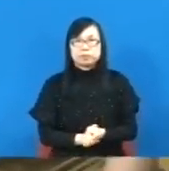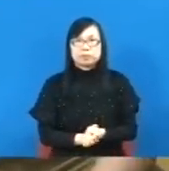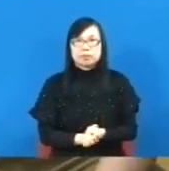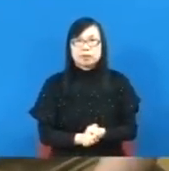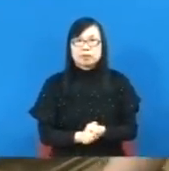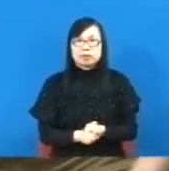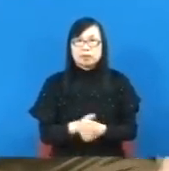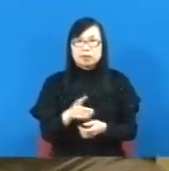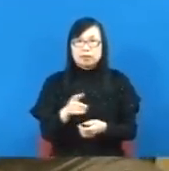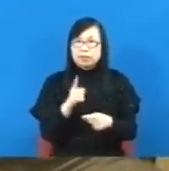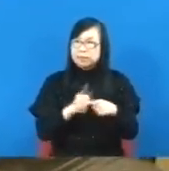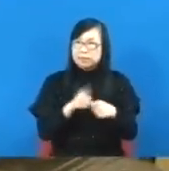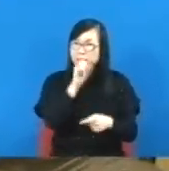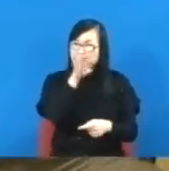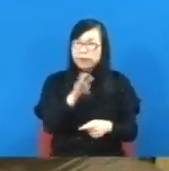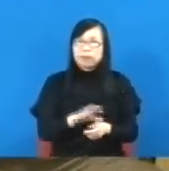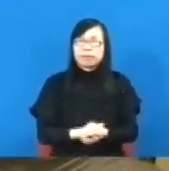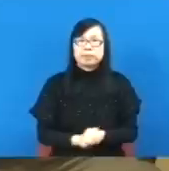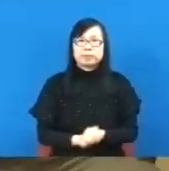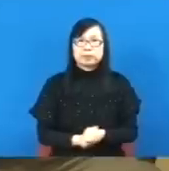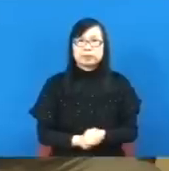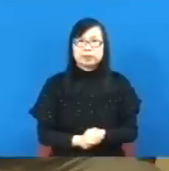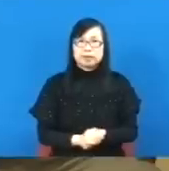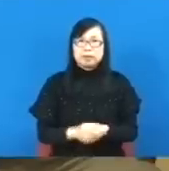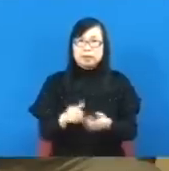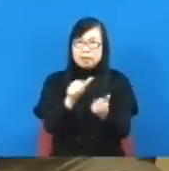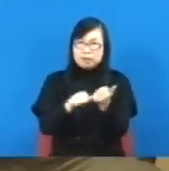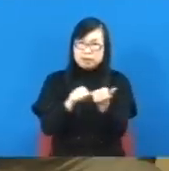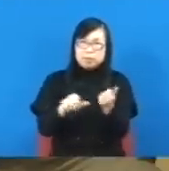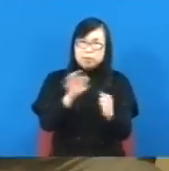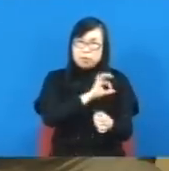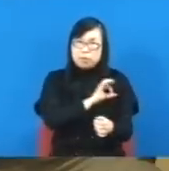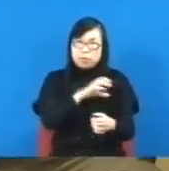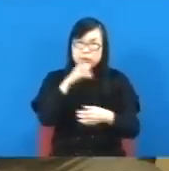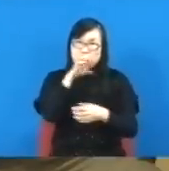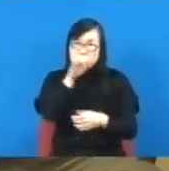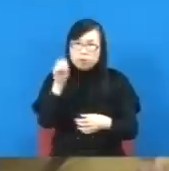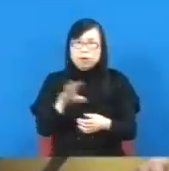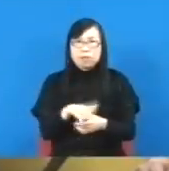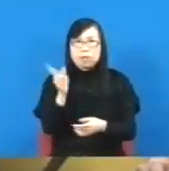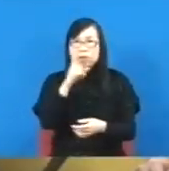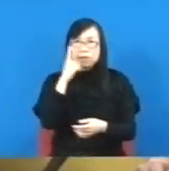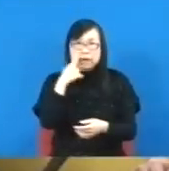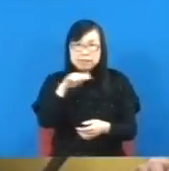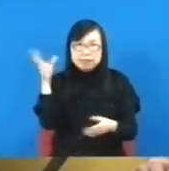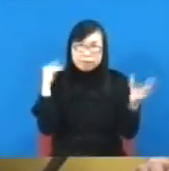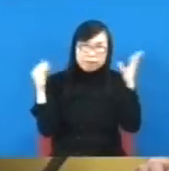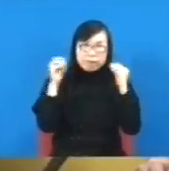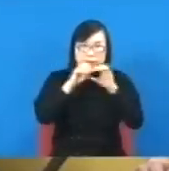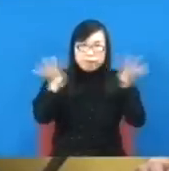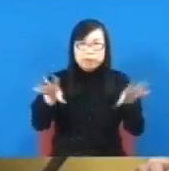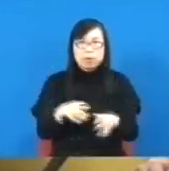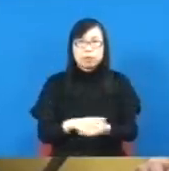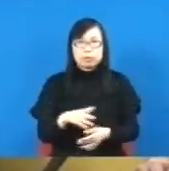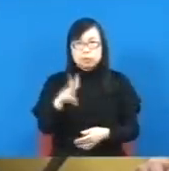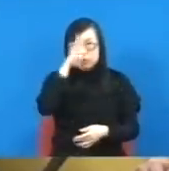嗱，老實講。在議會裏面都有咁嘅，你唔好講話新聞發布會。議會裏面咧，如果特首嚟